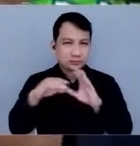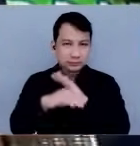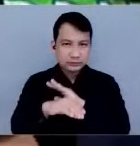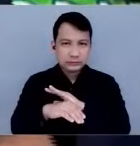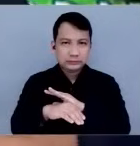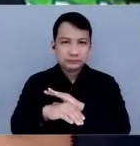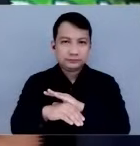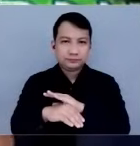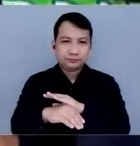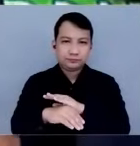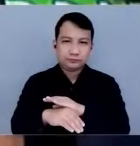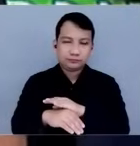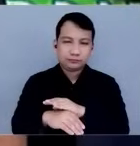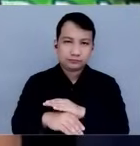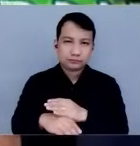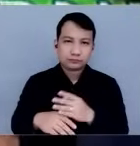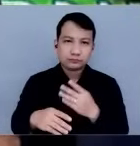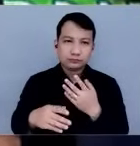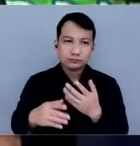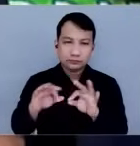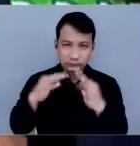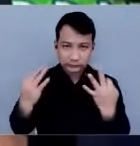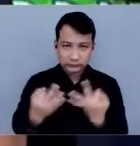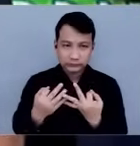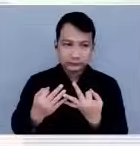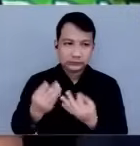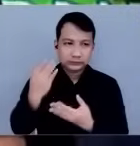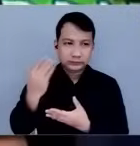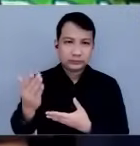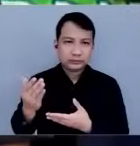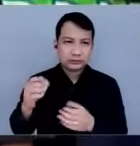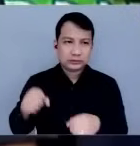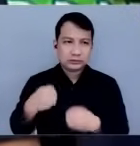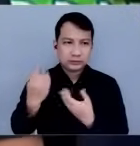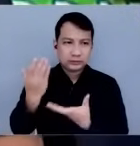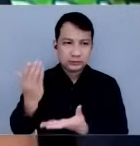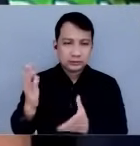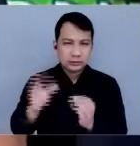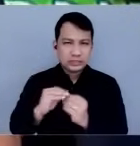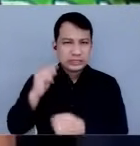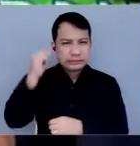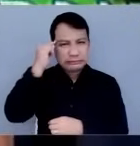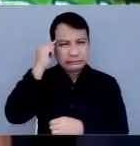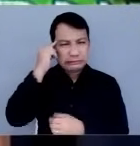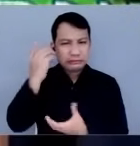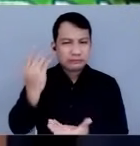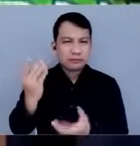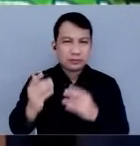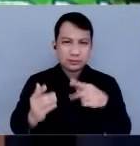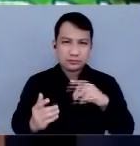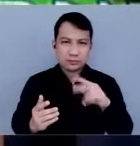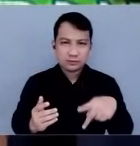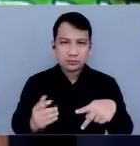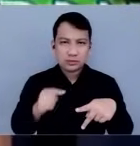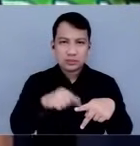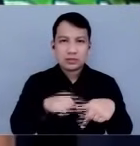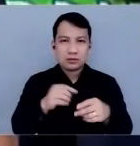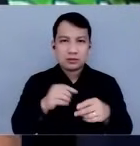yung mga families po ng victim na mga civilian po ay nag-o-offer po. Pinag-iisipan po yan ng PNP na maglabas din